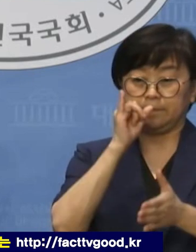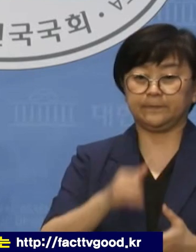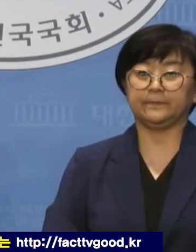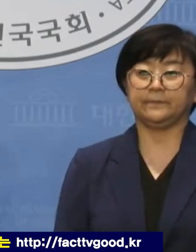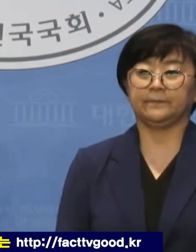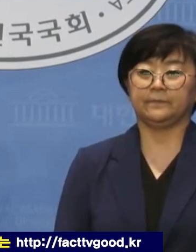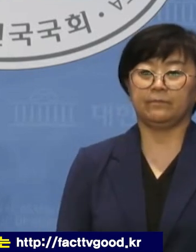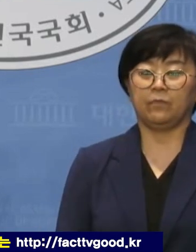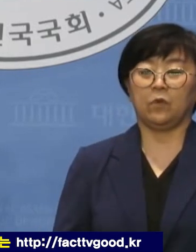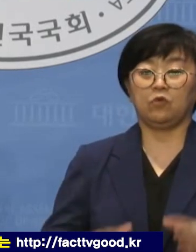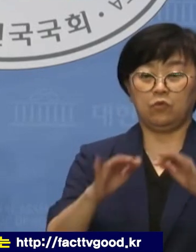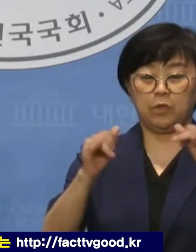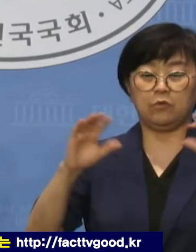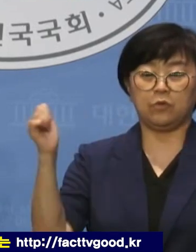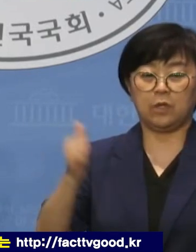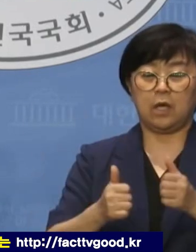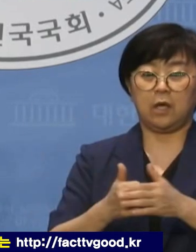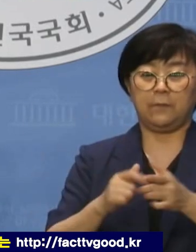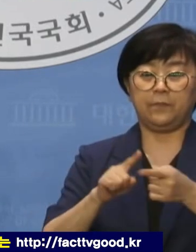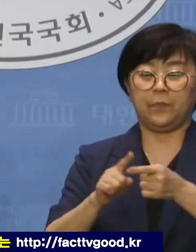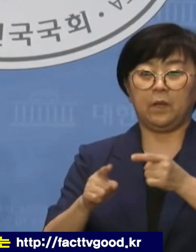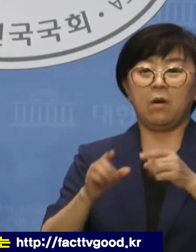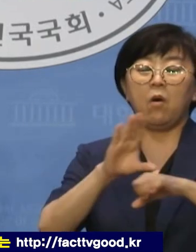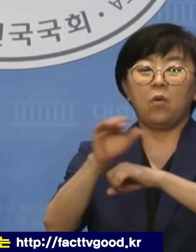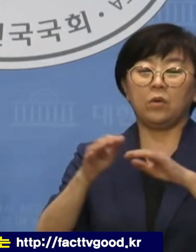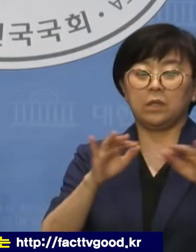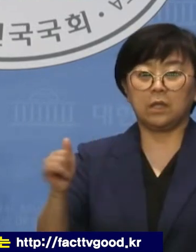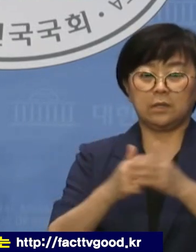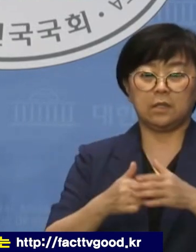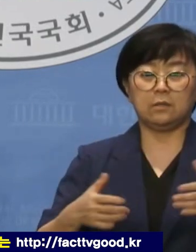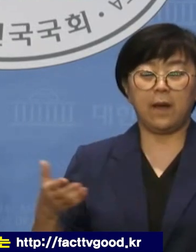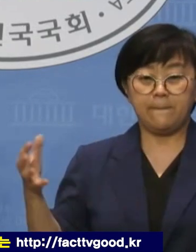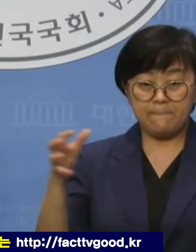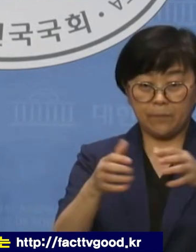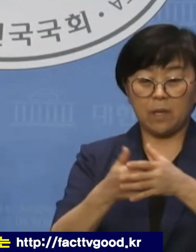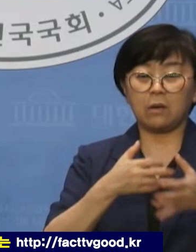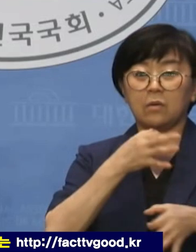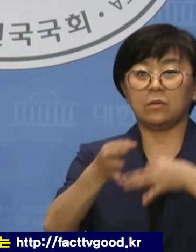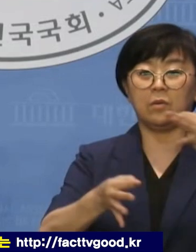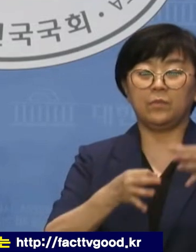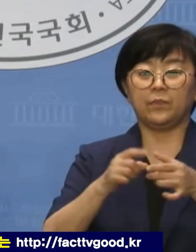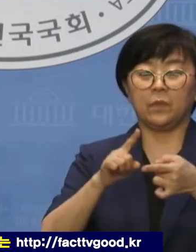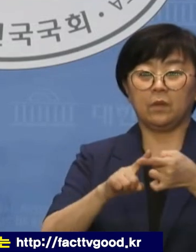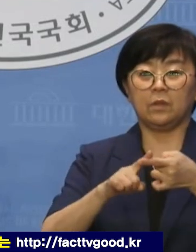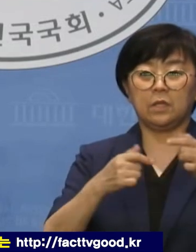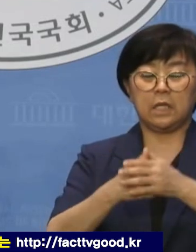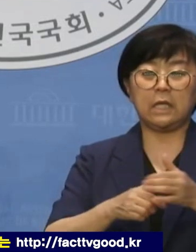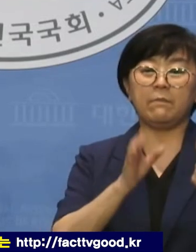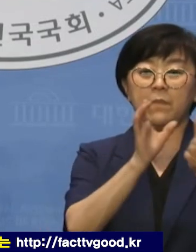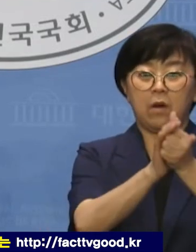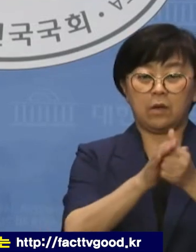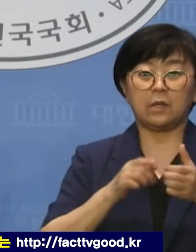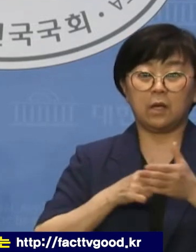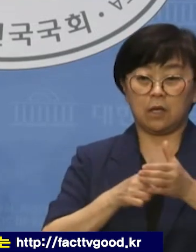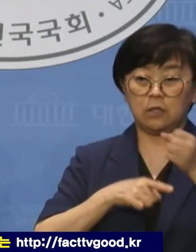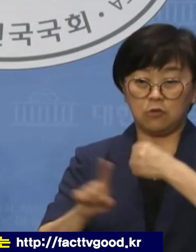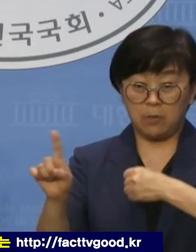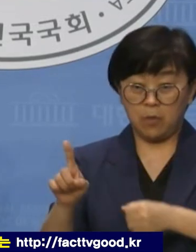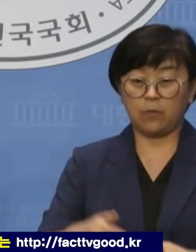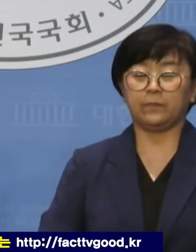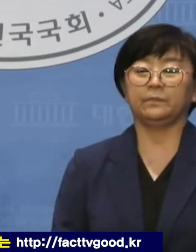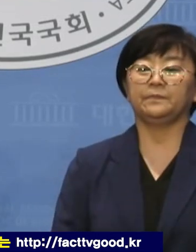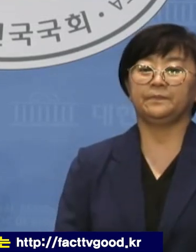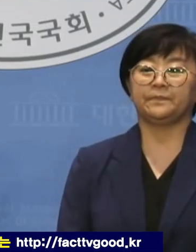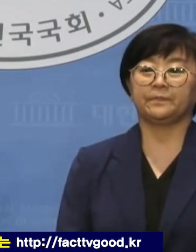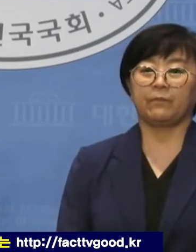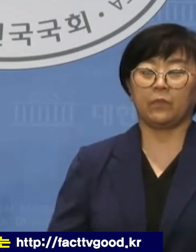강행했습니다. 국민, 국회, 현업 언론인까지 한 목소리로 걱정하고 있는 방통위원장 임명을 강행한 이유가